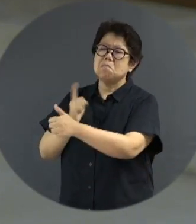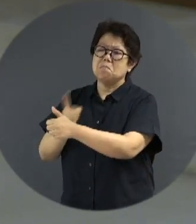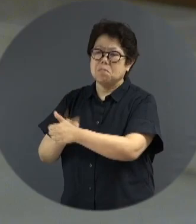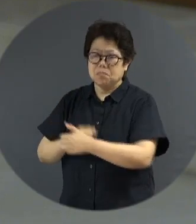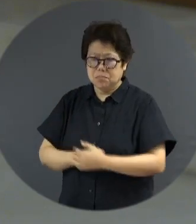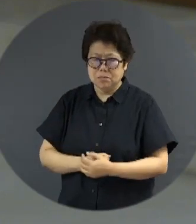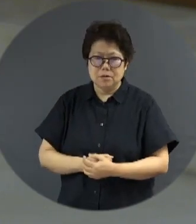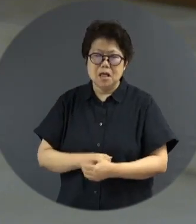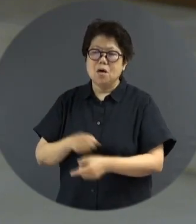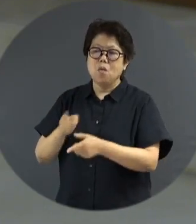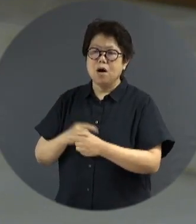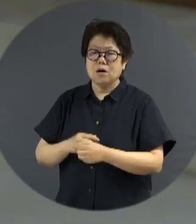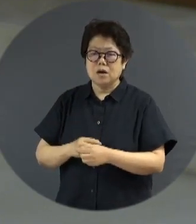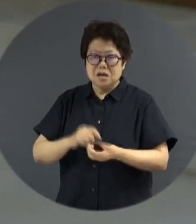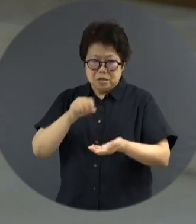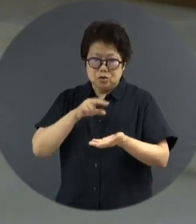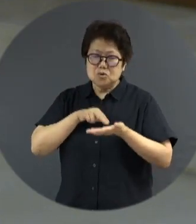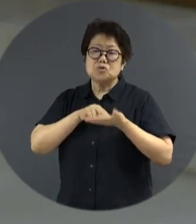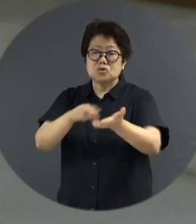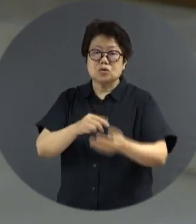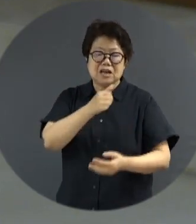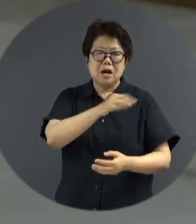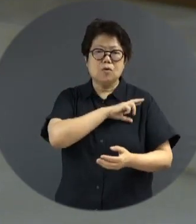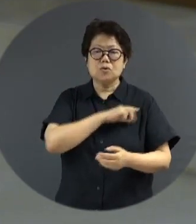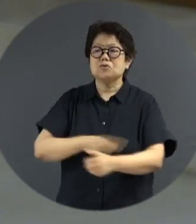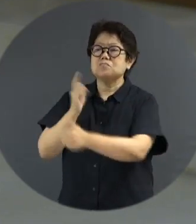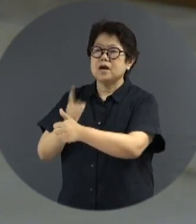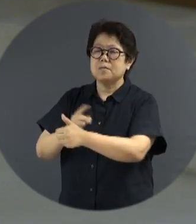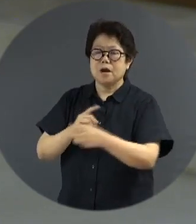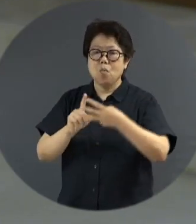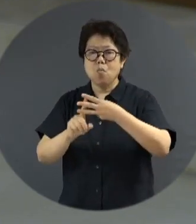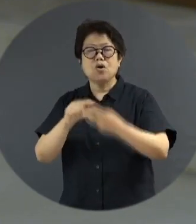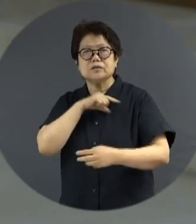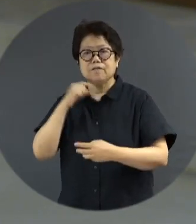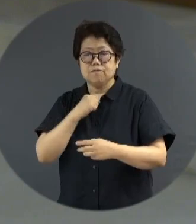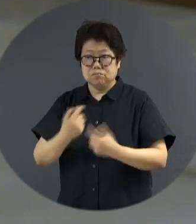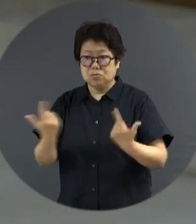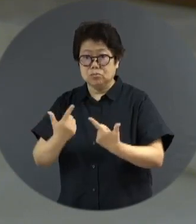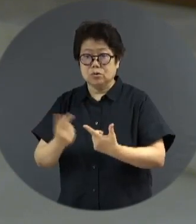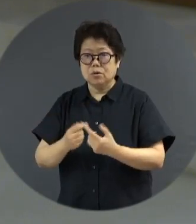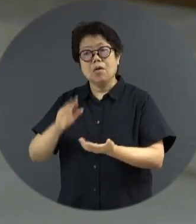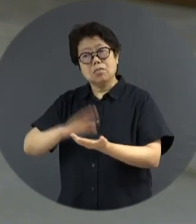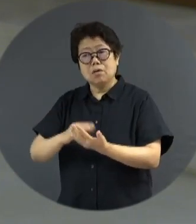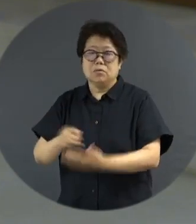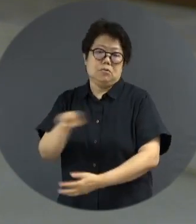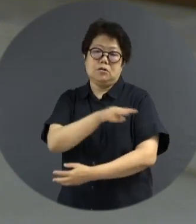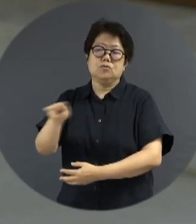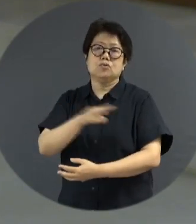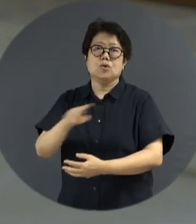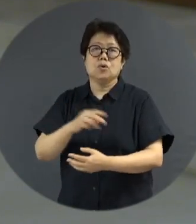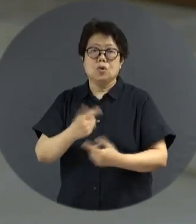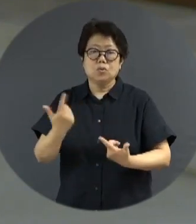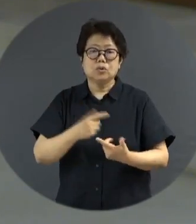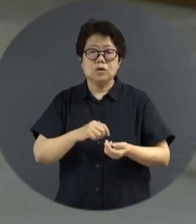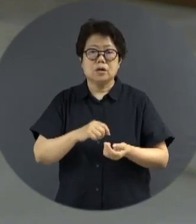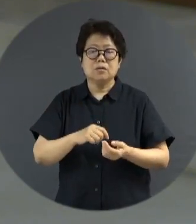呢写信去教区批评他很多很多。不过没多久，也有同样很多人甚至更加多的人